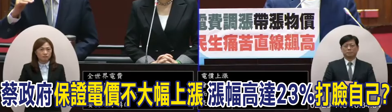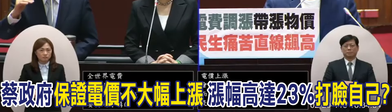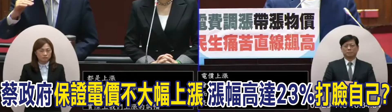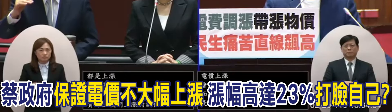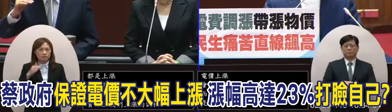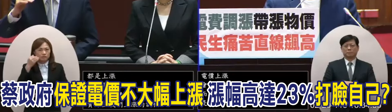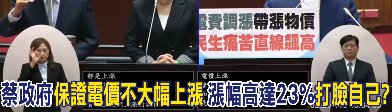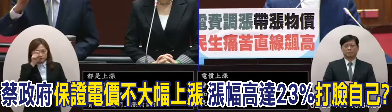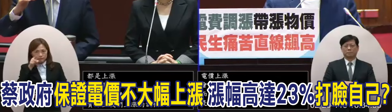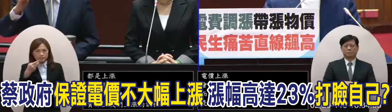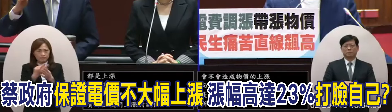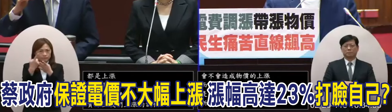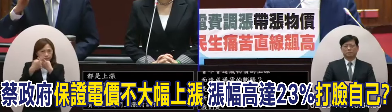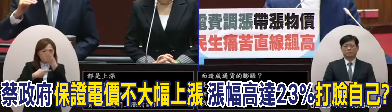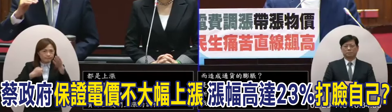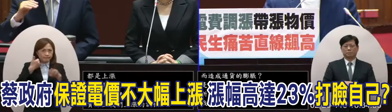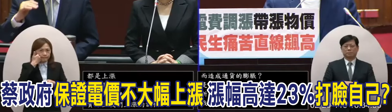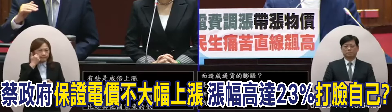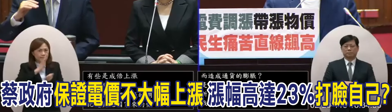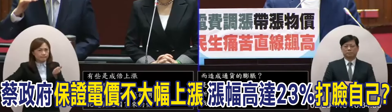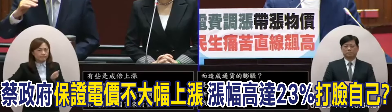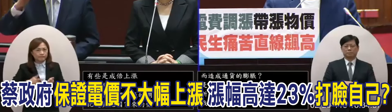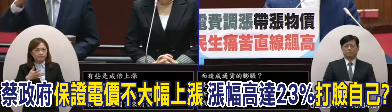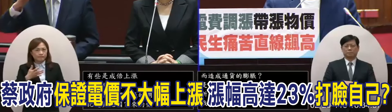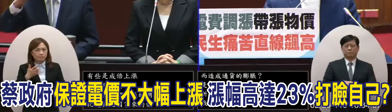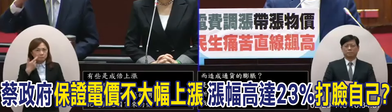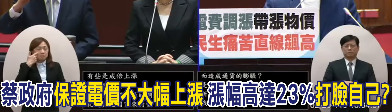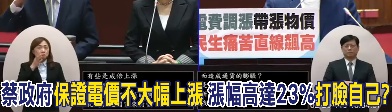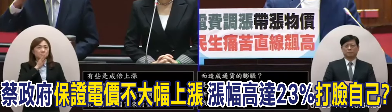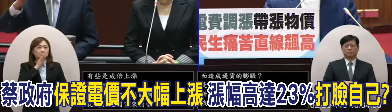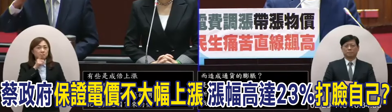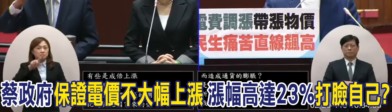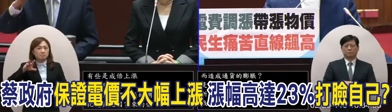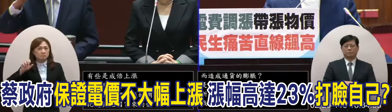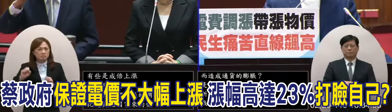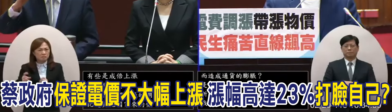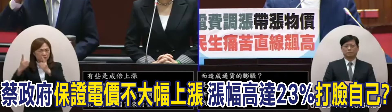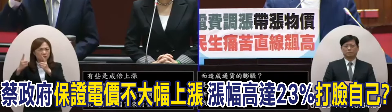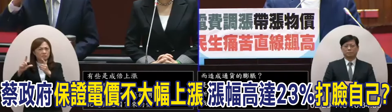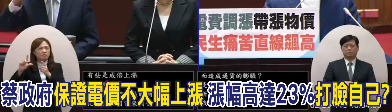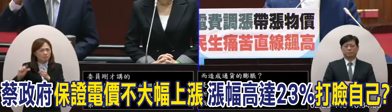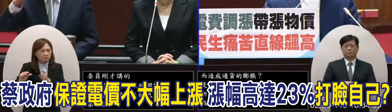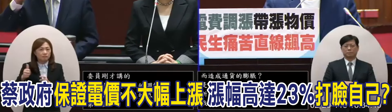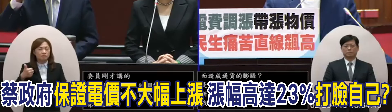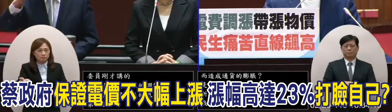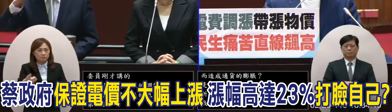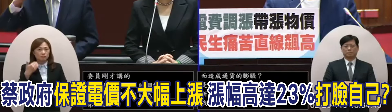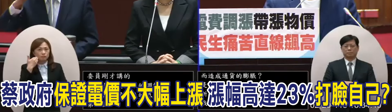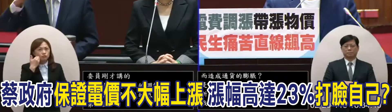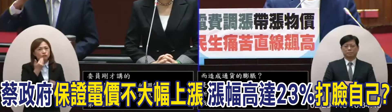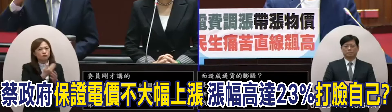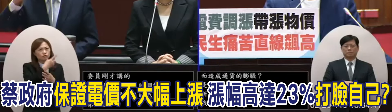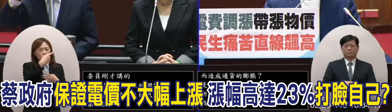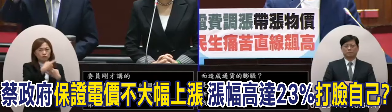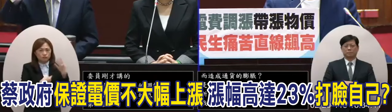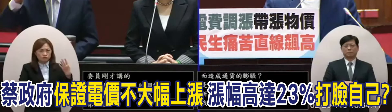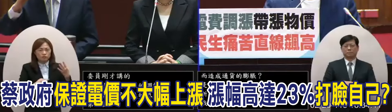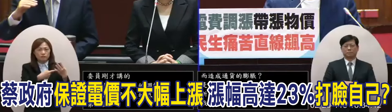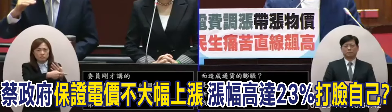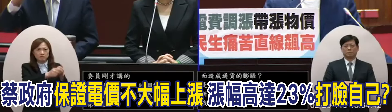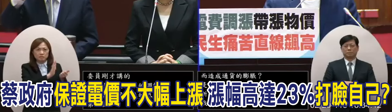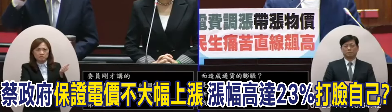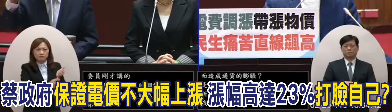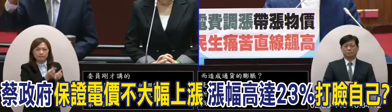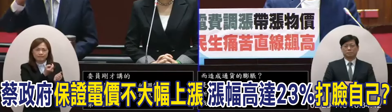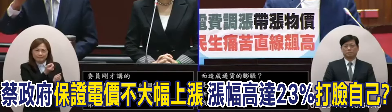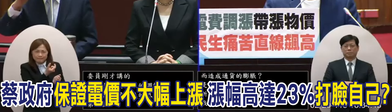影响比较大，就要调整幅度要下降；哪一个产业受到的幅度比较小，我们会比较高的调整。那特别民